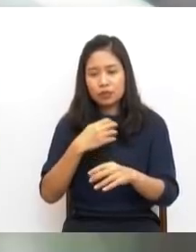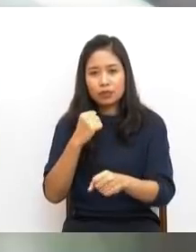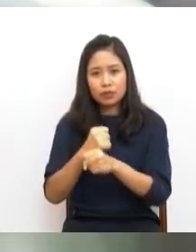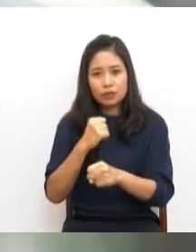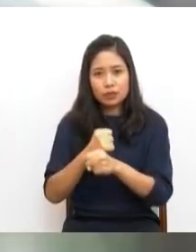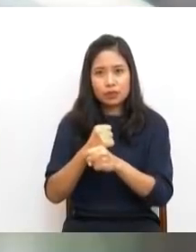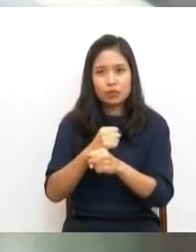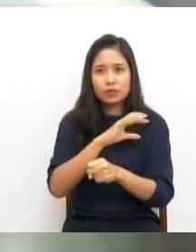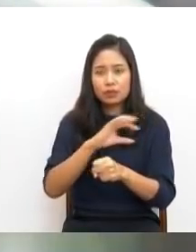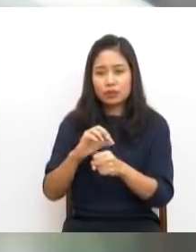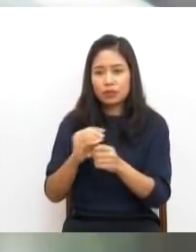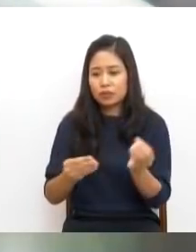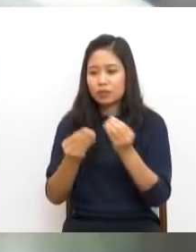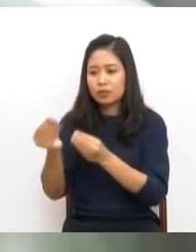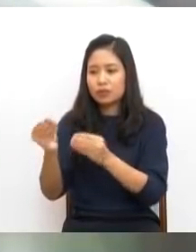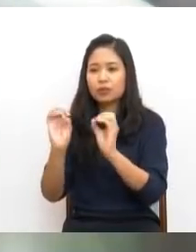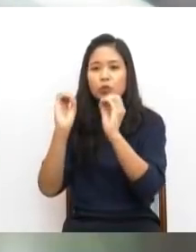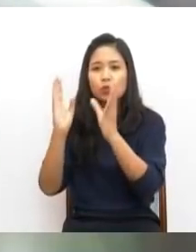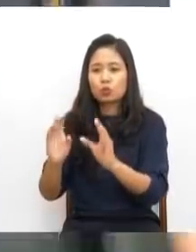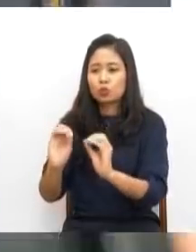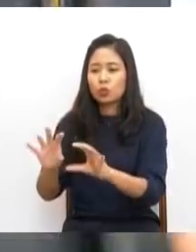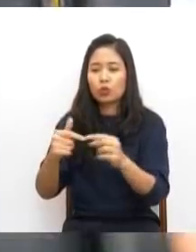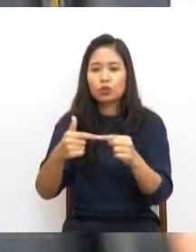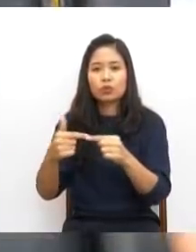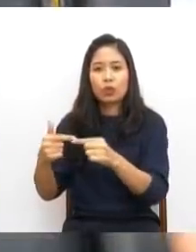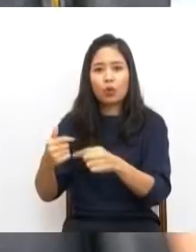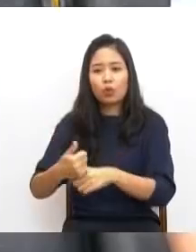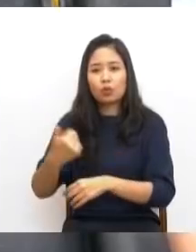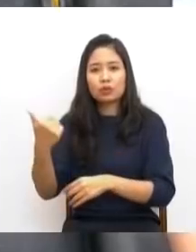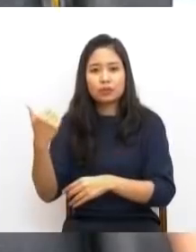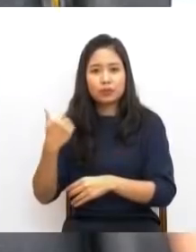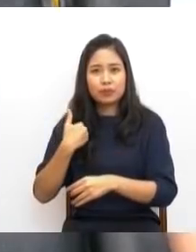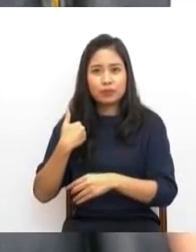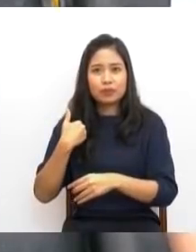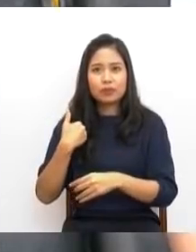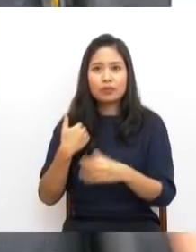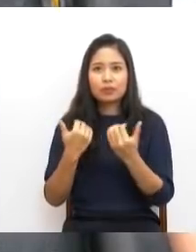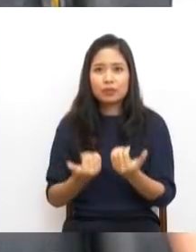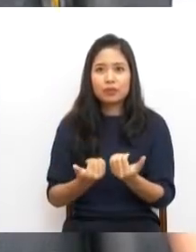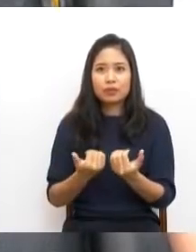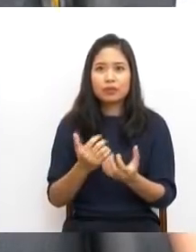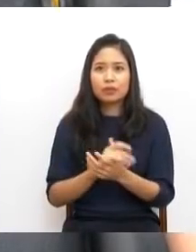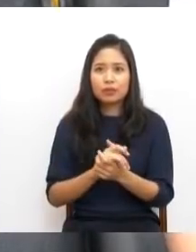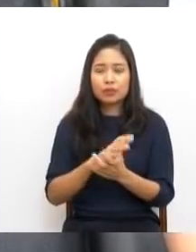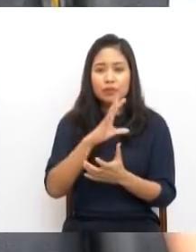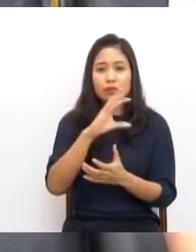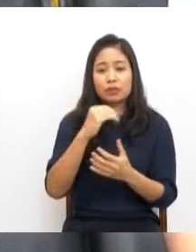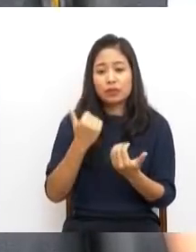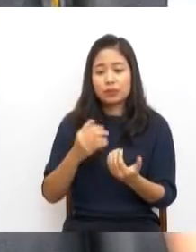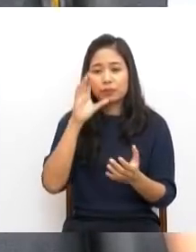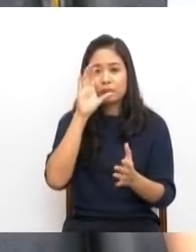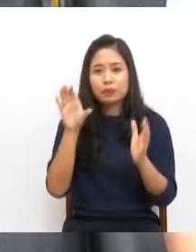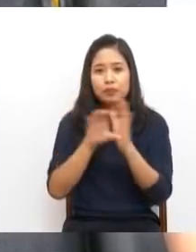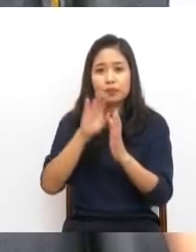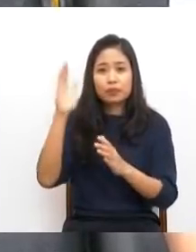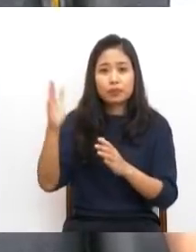ค่ะมอบให้กับคุณครูที่มาร่วมกิจกรรมด้วย ค่ะ ค่ะแล้วเราก็มีคลิปนะคะที่เป็นภาพบรรยากาศนะคะของการท